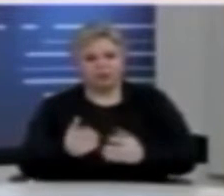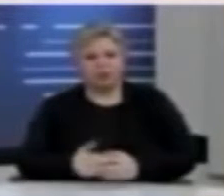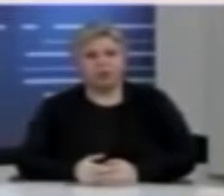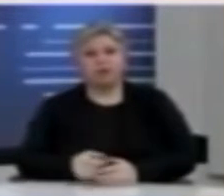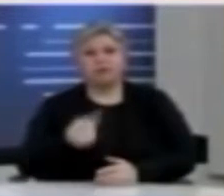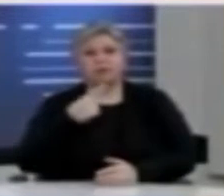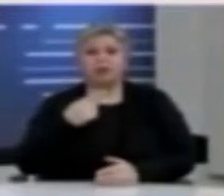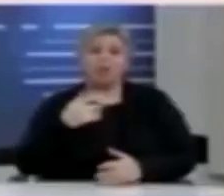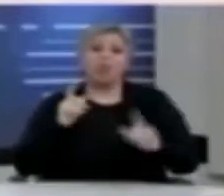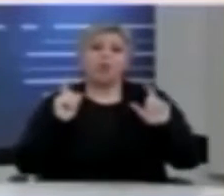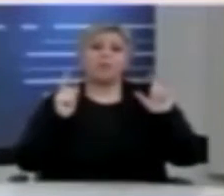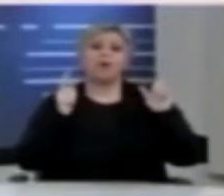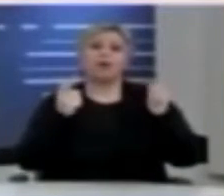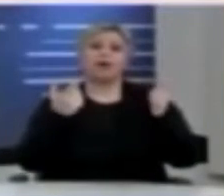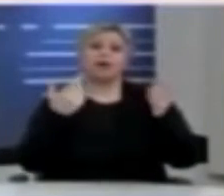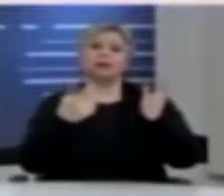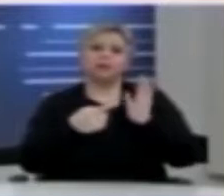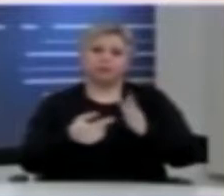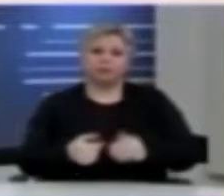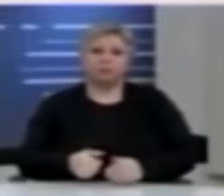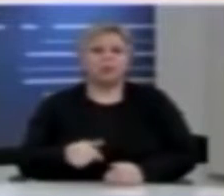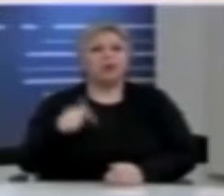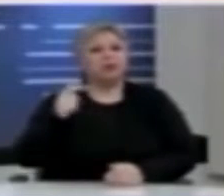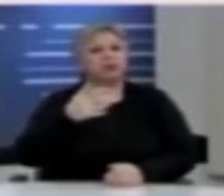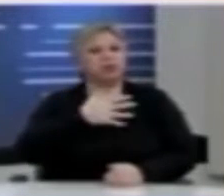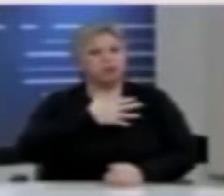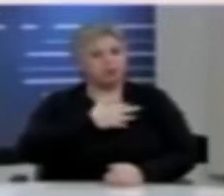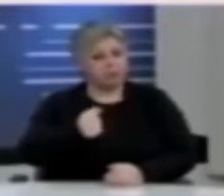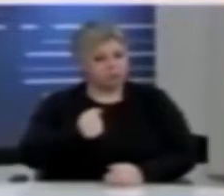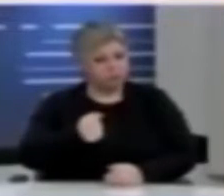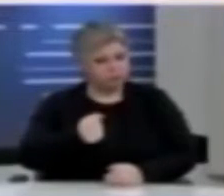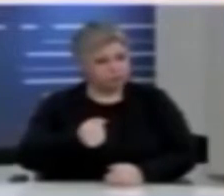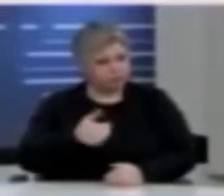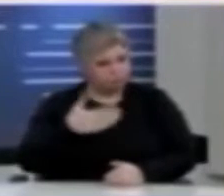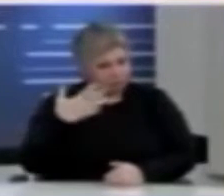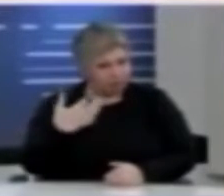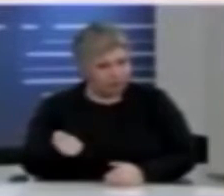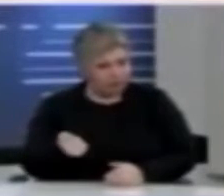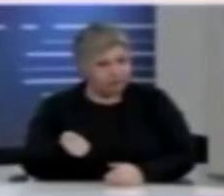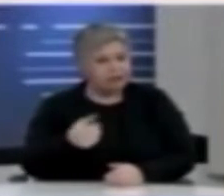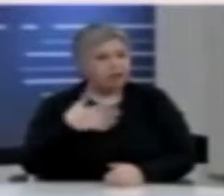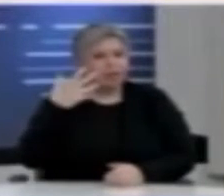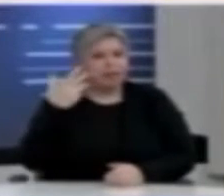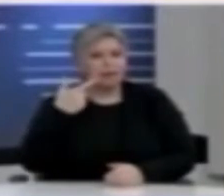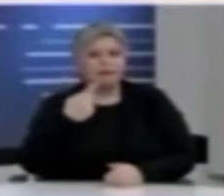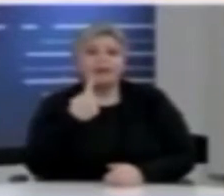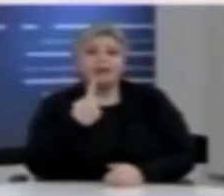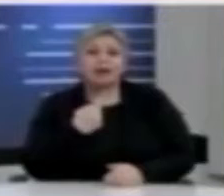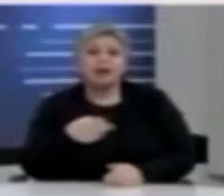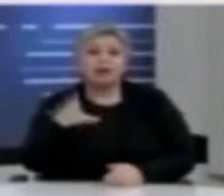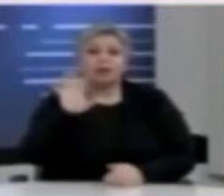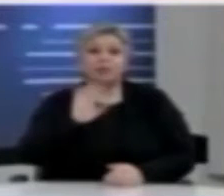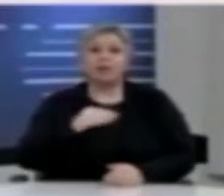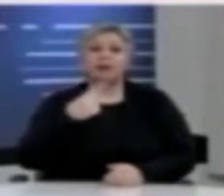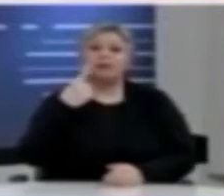δημοκρατίας. Αν έχετε τη δεδηλωμένη, κύριε Τσίπρα, αν έχετε πράγματι 151 βουλευτές που